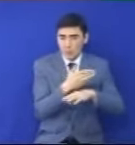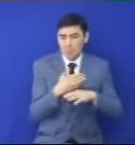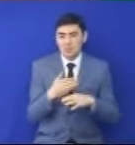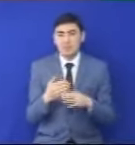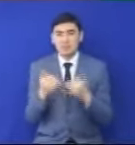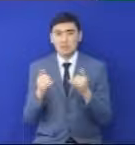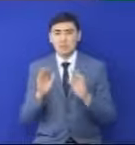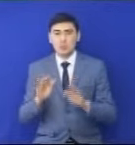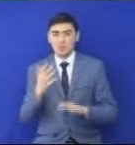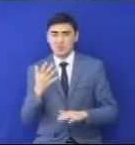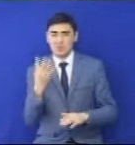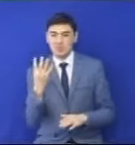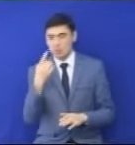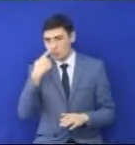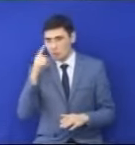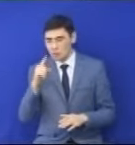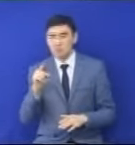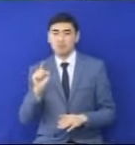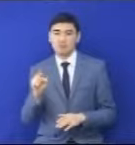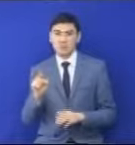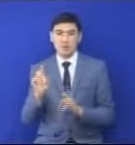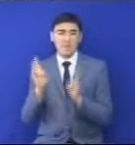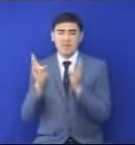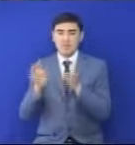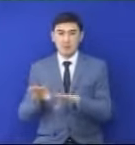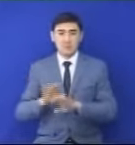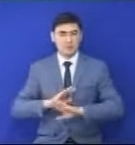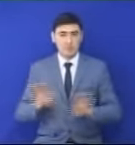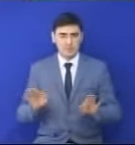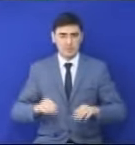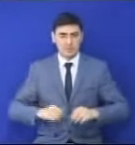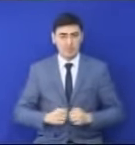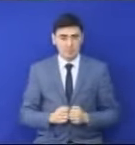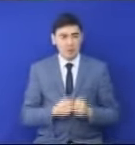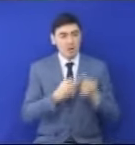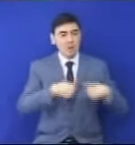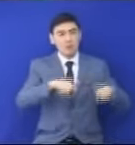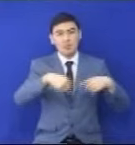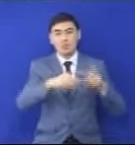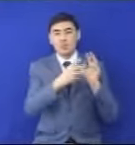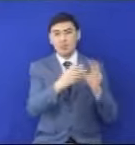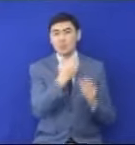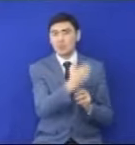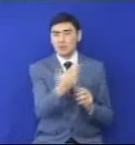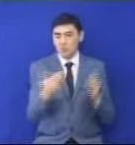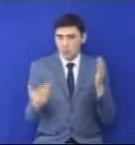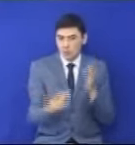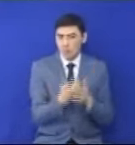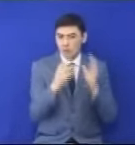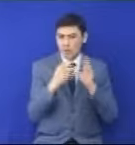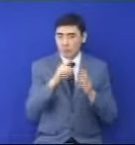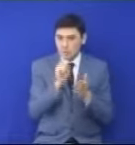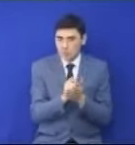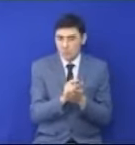54-ші бағытты ғана қалдырамыз. Жаңа тендердің шарты автопарктерді жаңарту. Бұл бірінші кезекте орталық көшелерде жүретін